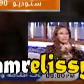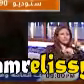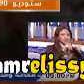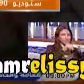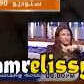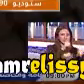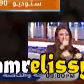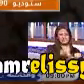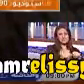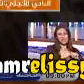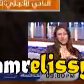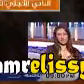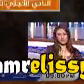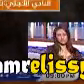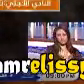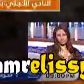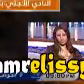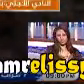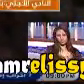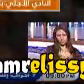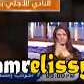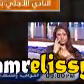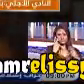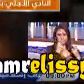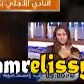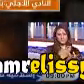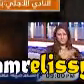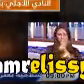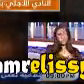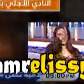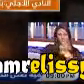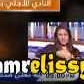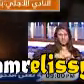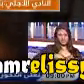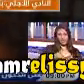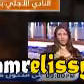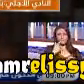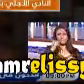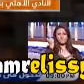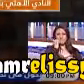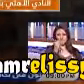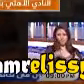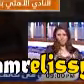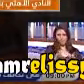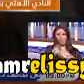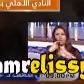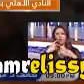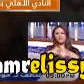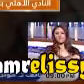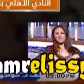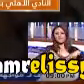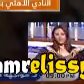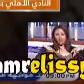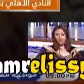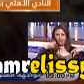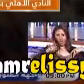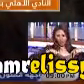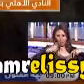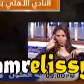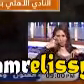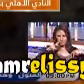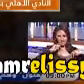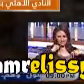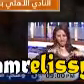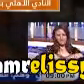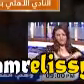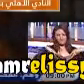استطلعنا المشهد من يرى ان هناك انقساما بين التراس النادي الاهلي فهناك من